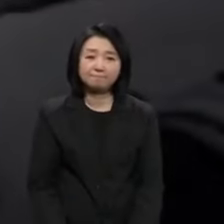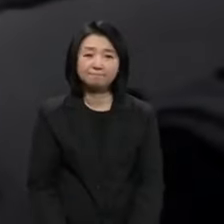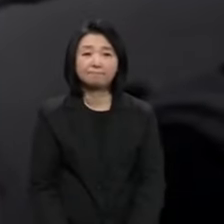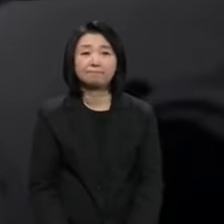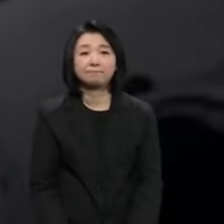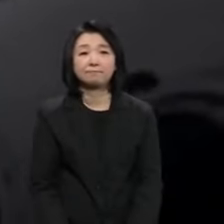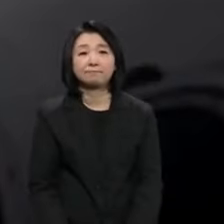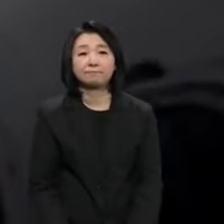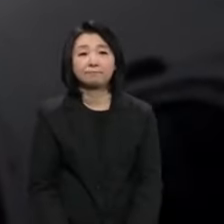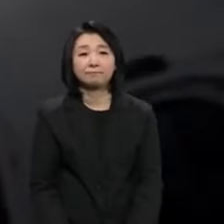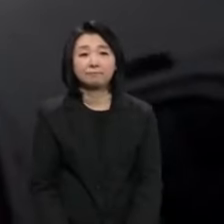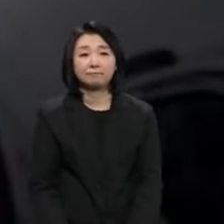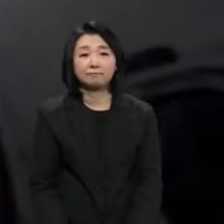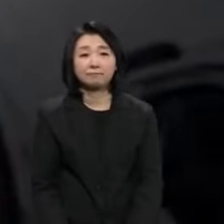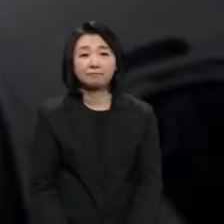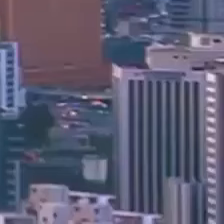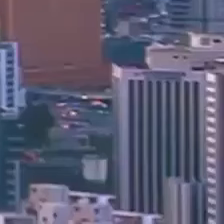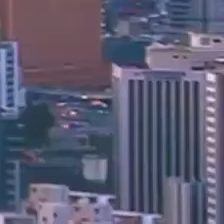JTBC 윤정주입니다.